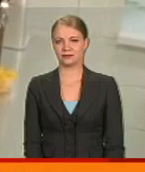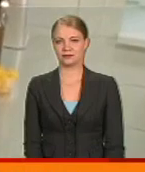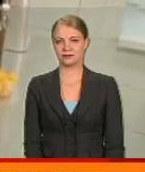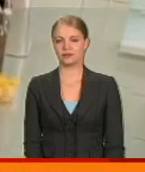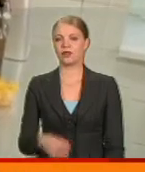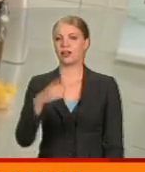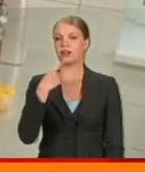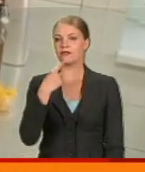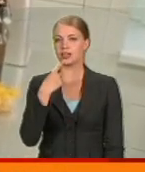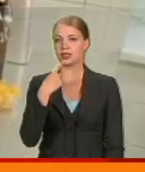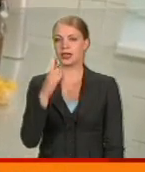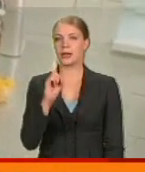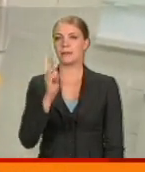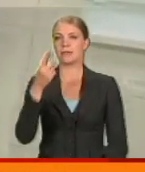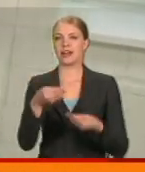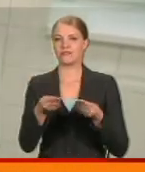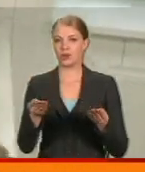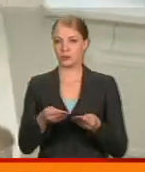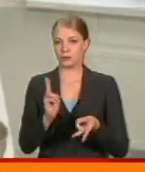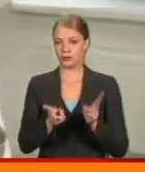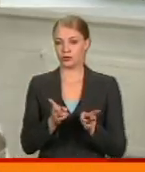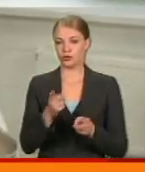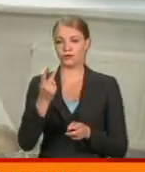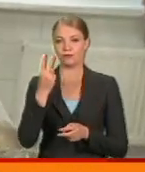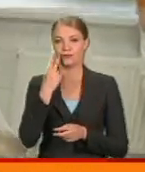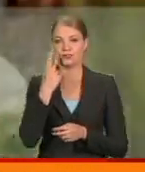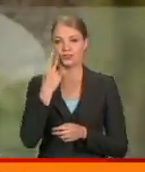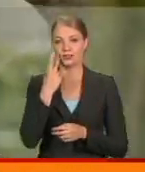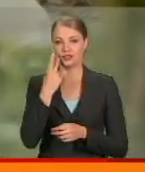Как говорят, первое блюдо всегда.